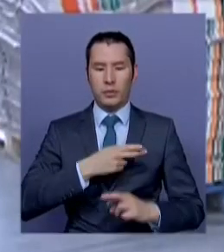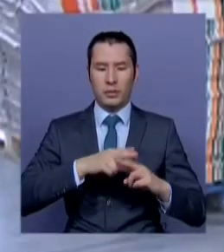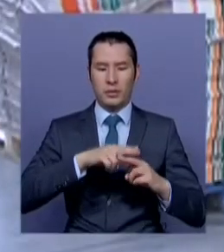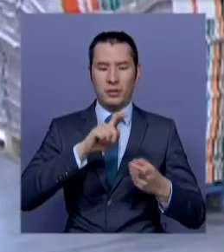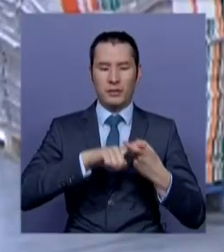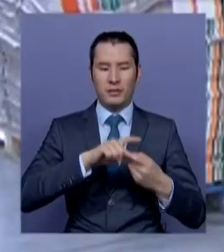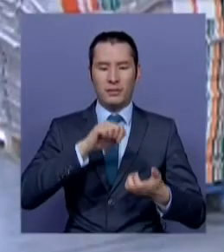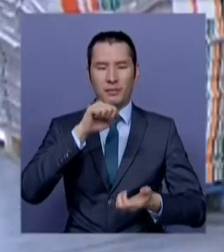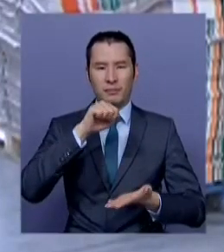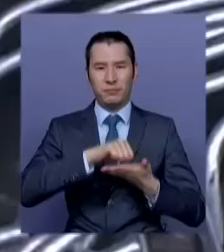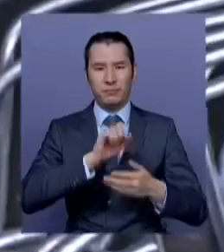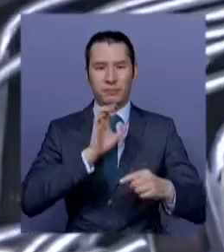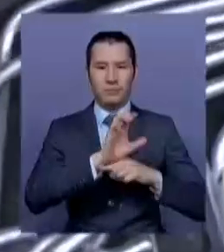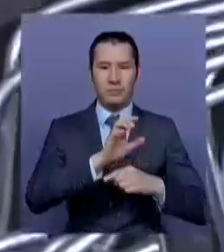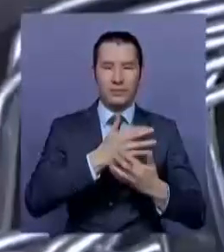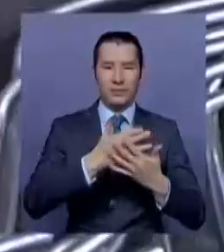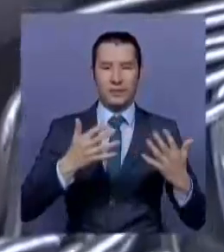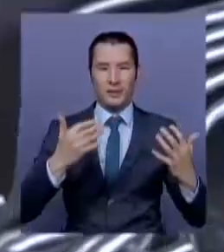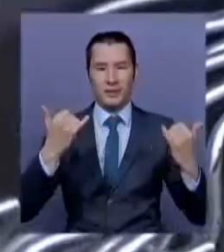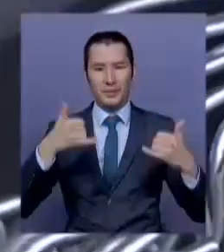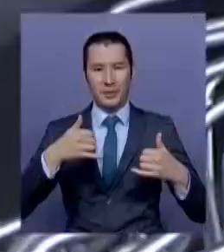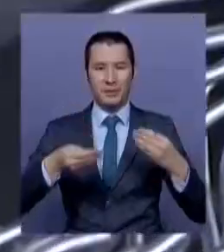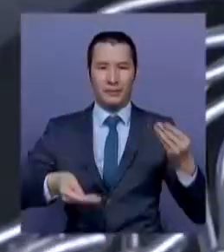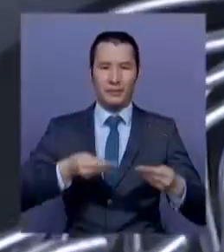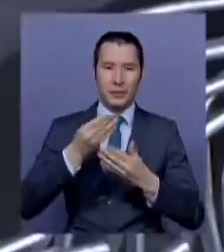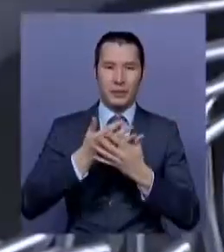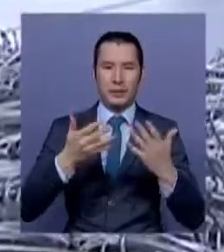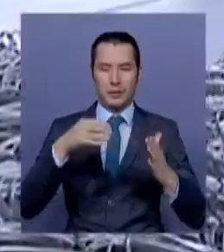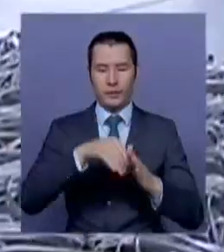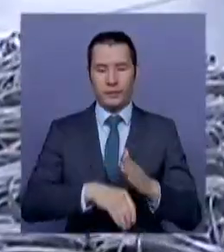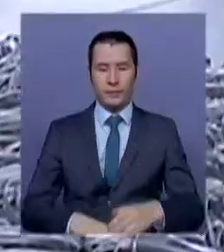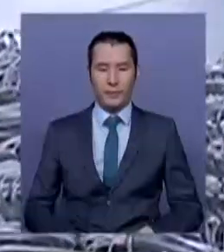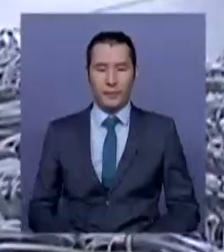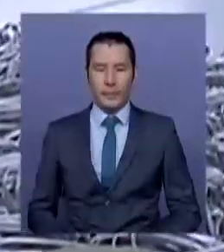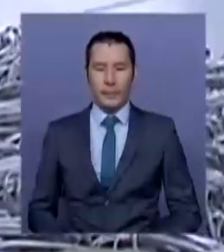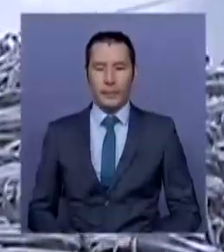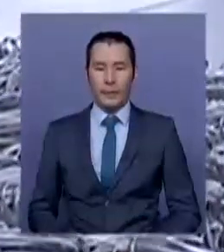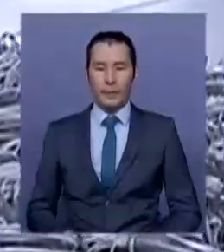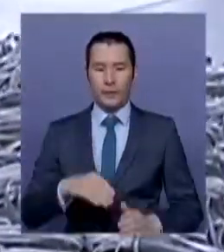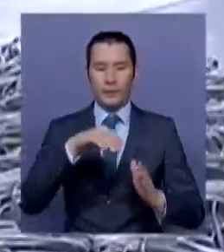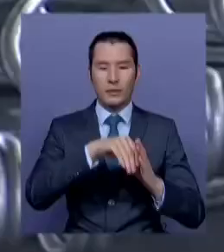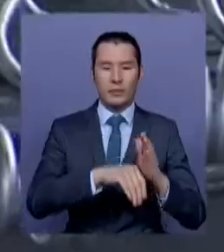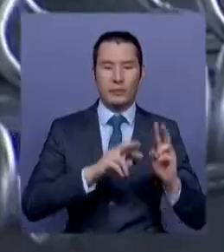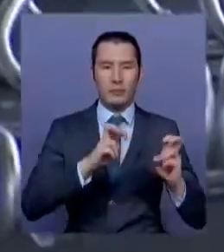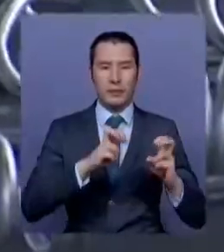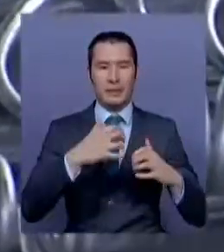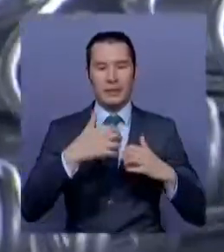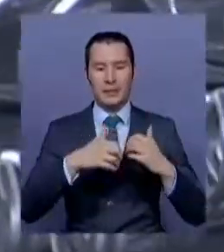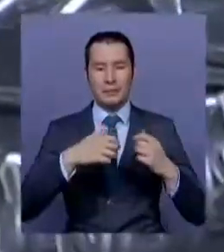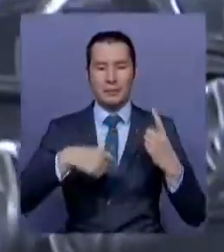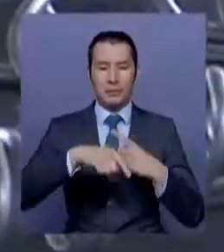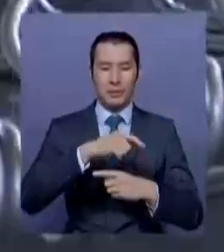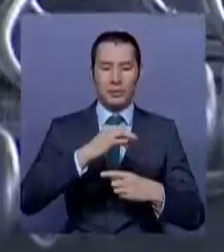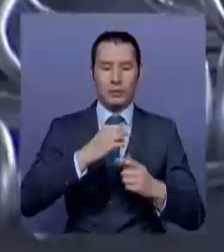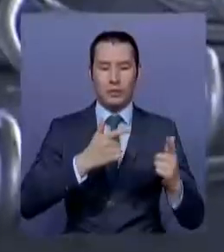үшін әрқайсысы 5000 шаршы метрден 4 бірдей өндіріс алаңының құрылысы басталмақ. Онда кез келген шағын кәсіпкер дайын ғимараттарды